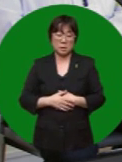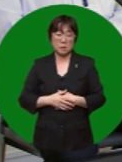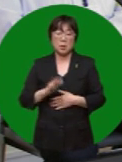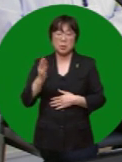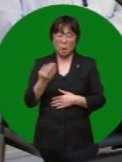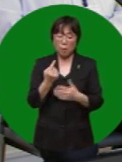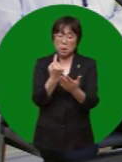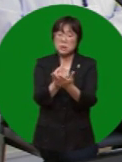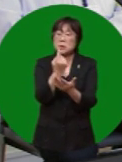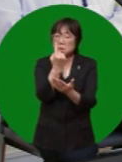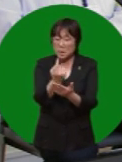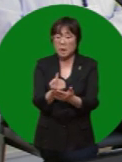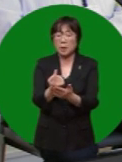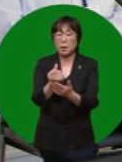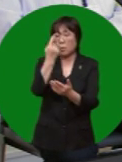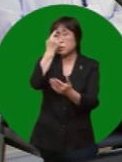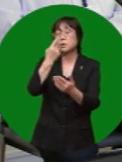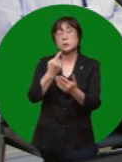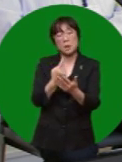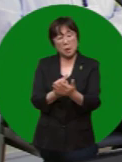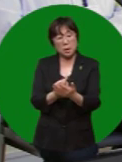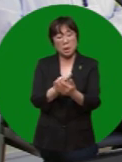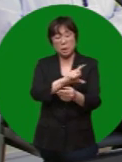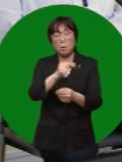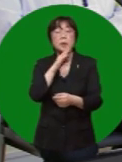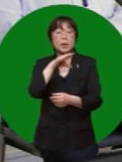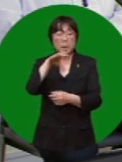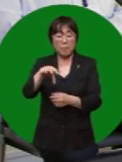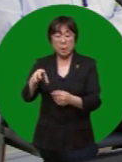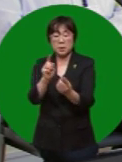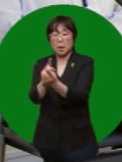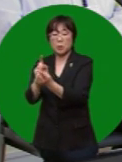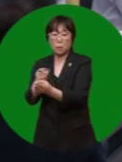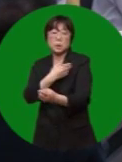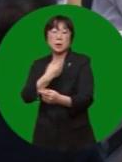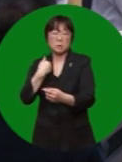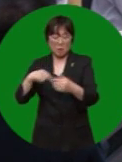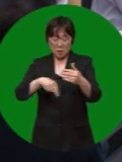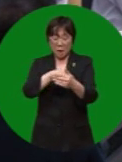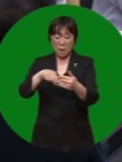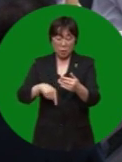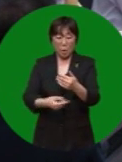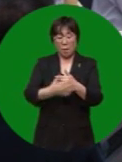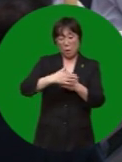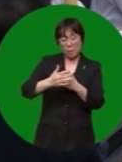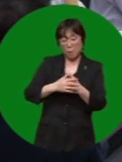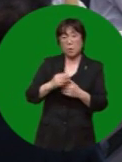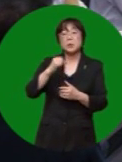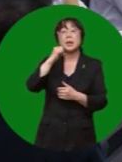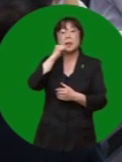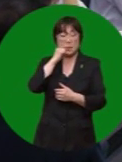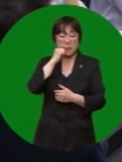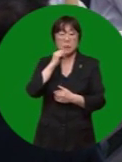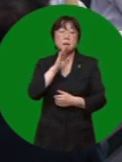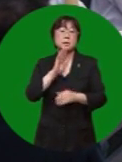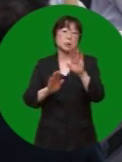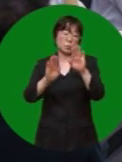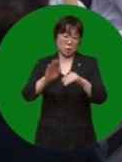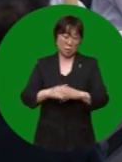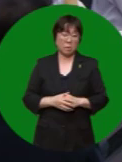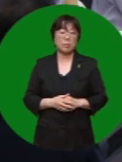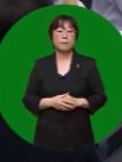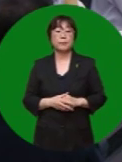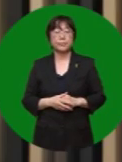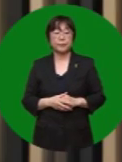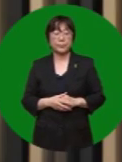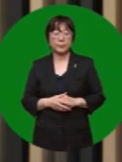ただ1日だけの講習では、さまざまな現場に対応できるだけの内容をサポートしきれていないのが実情ではないかと思